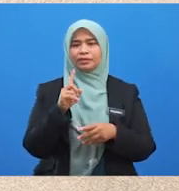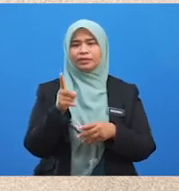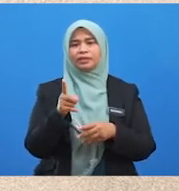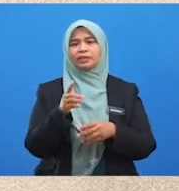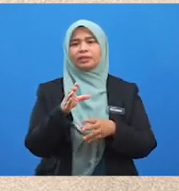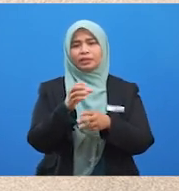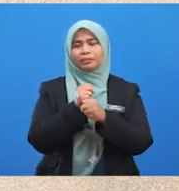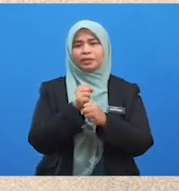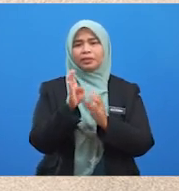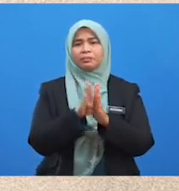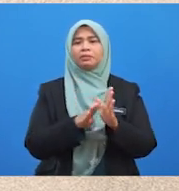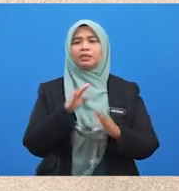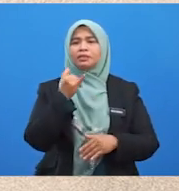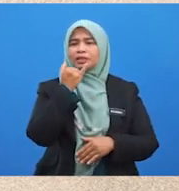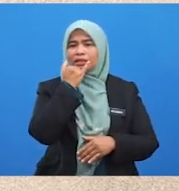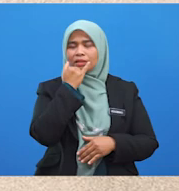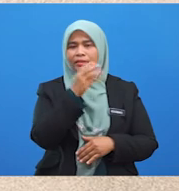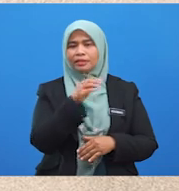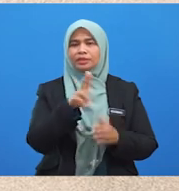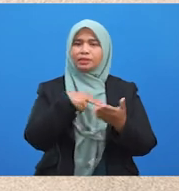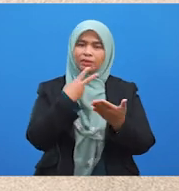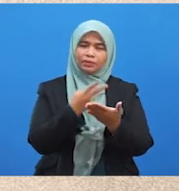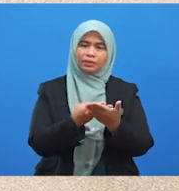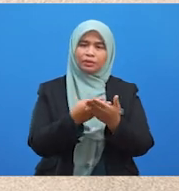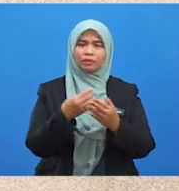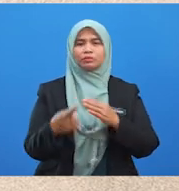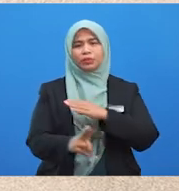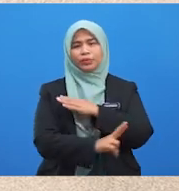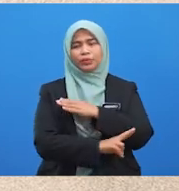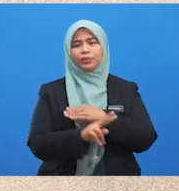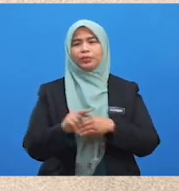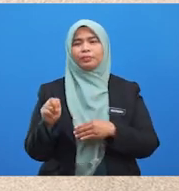dia didapati bersalah dan dijatuhkan hukuman.